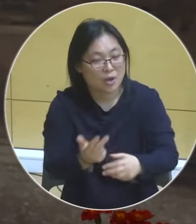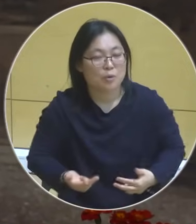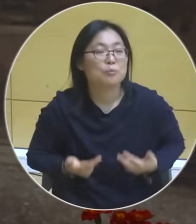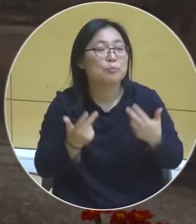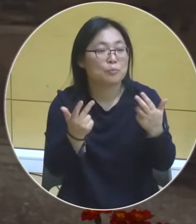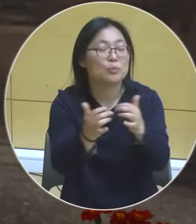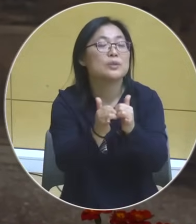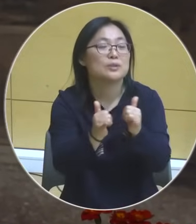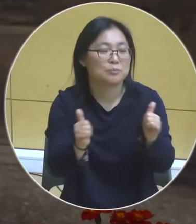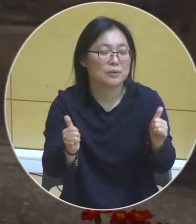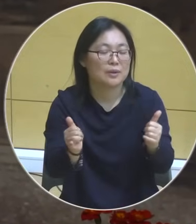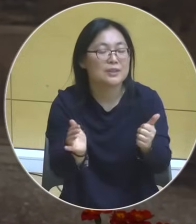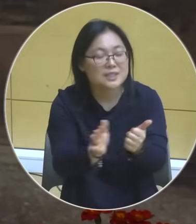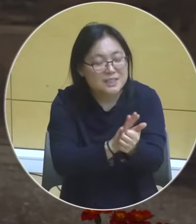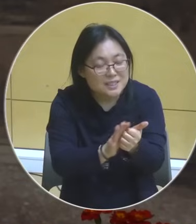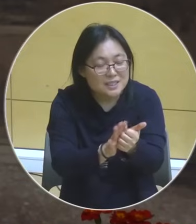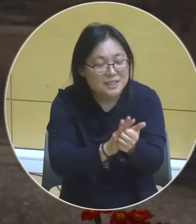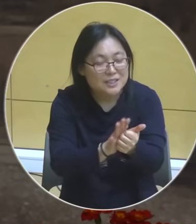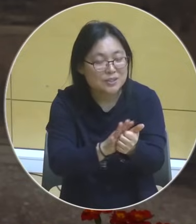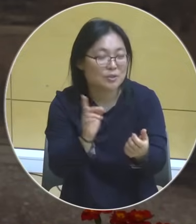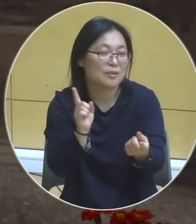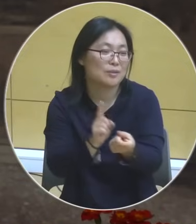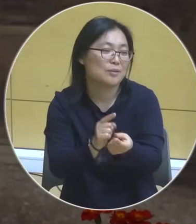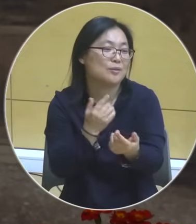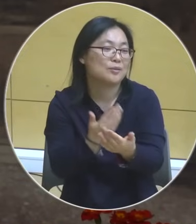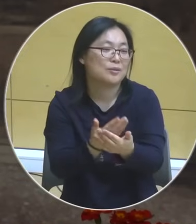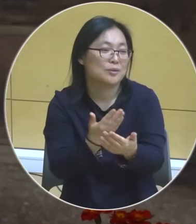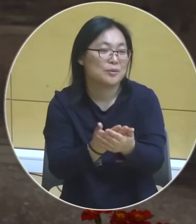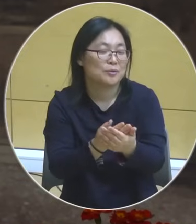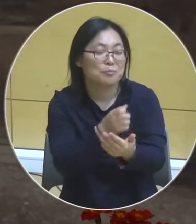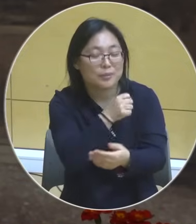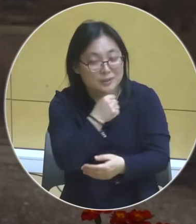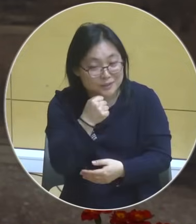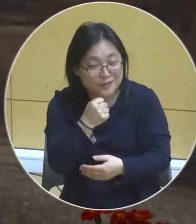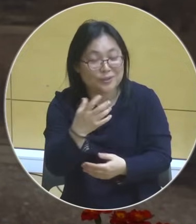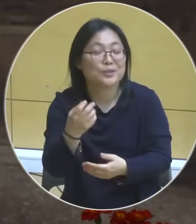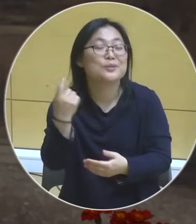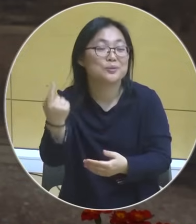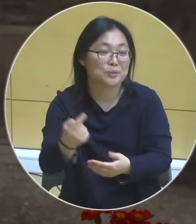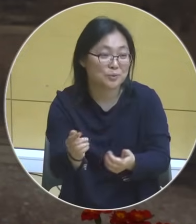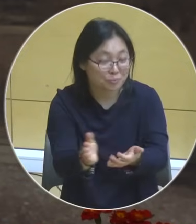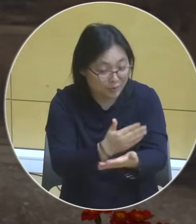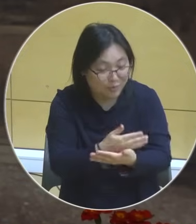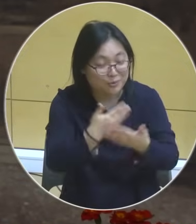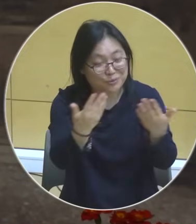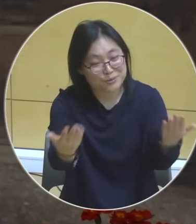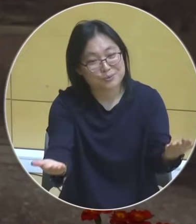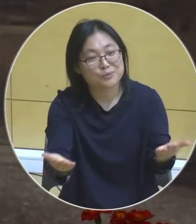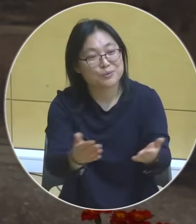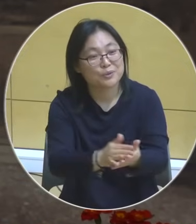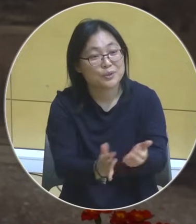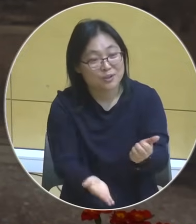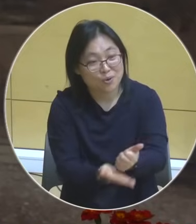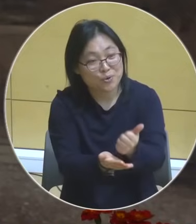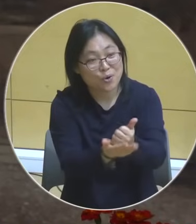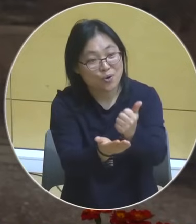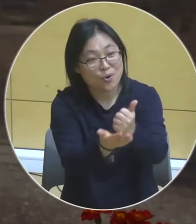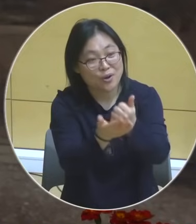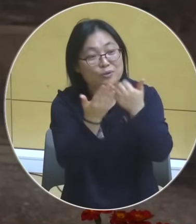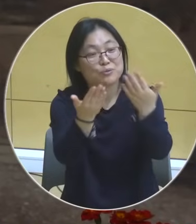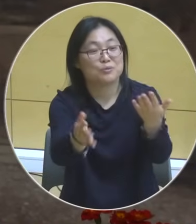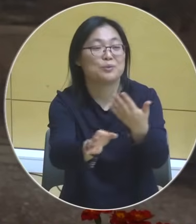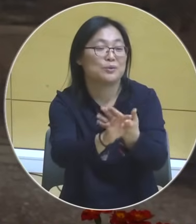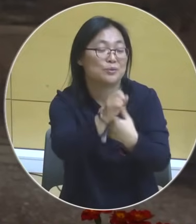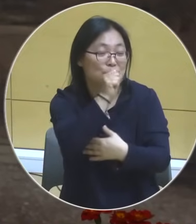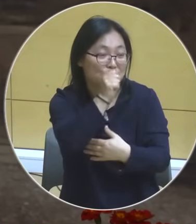정말 친절하게 대해주시기 바랍니다. 가끔 집에서 맛있는 것도 싸가지고 오셔서 좀 나누어주시고 그렇게 격려를 해주시면 참